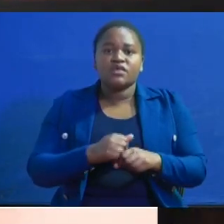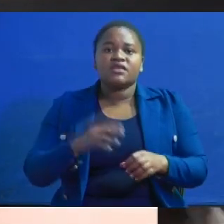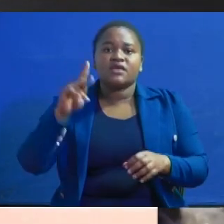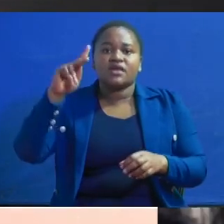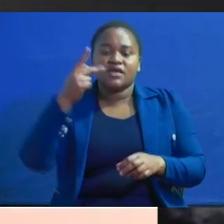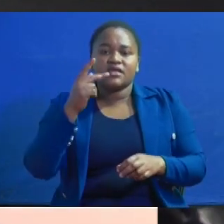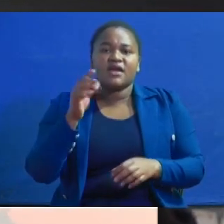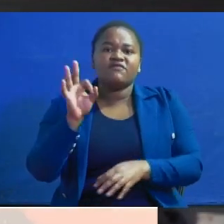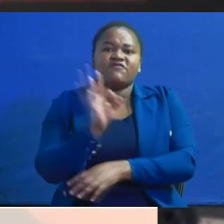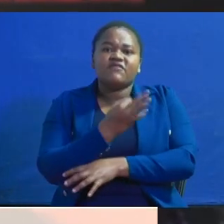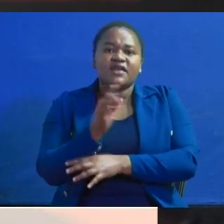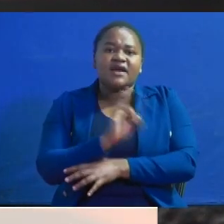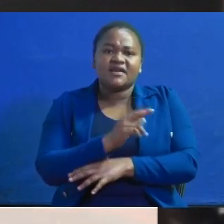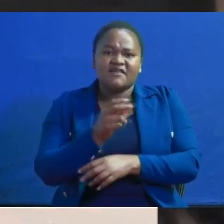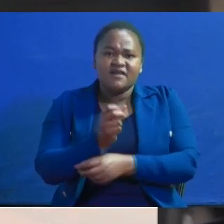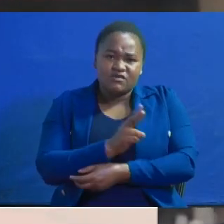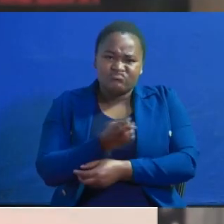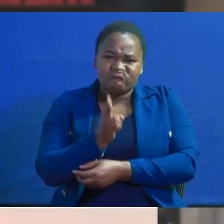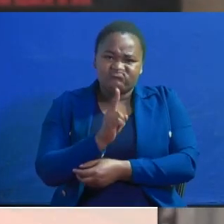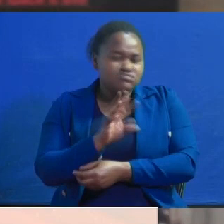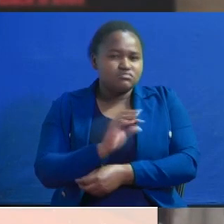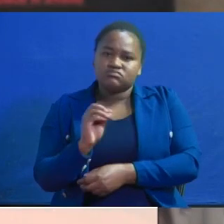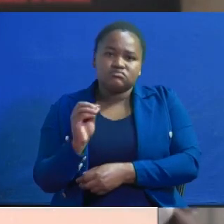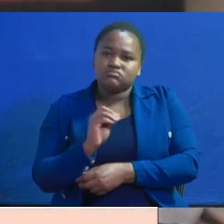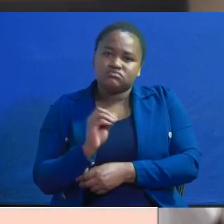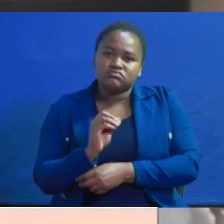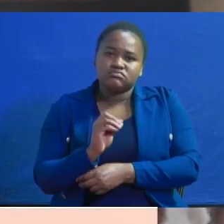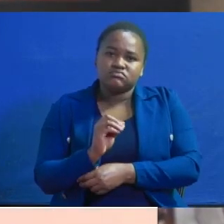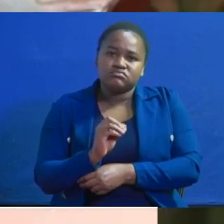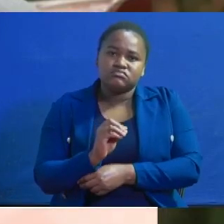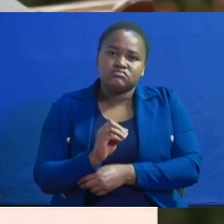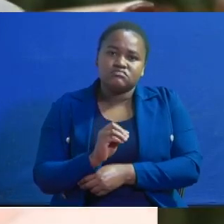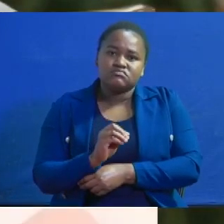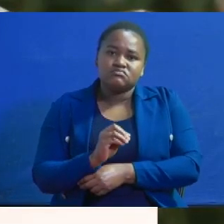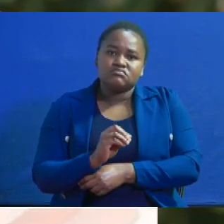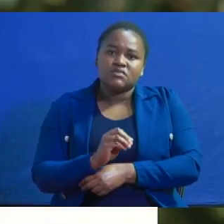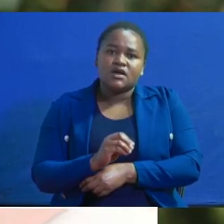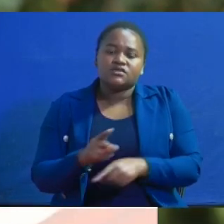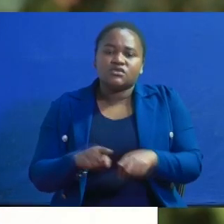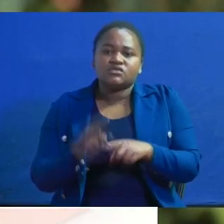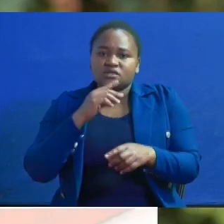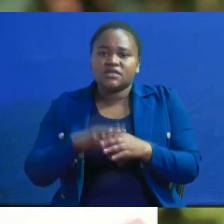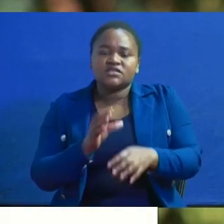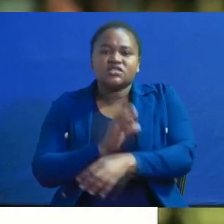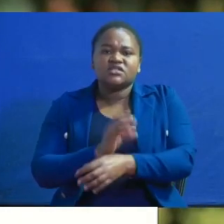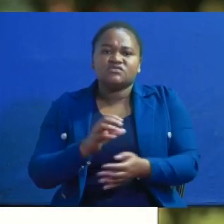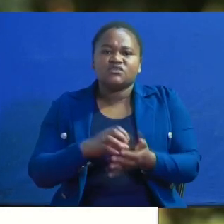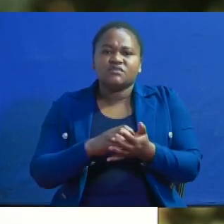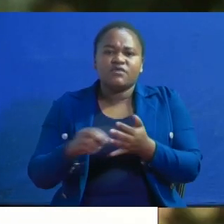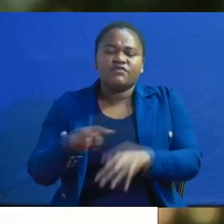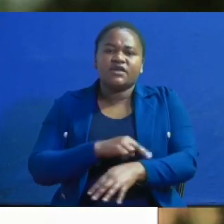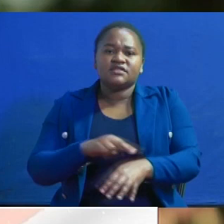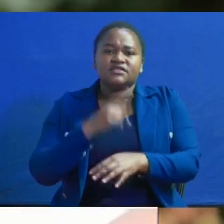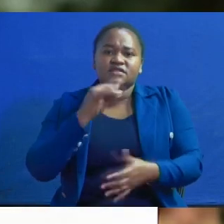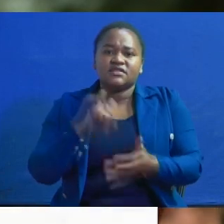hawapaswi kupigwa risasi, kudhulumiwa wala kurushiwa vitoza machozi. Alihimiza kanisa kuombea taifa kwa